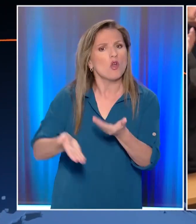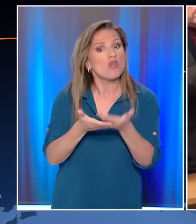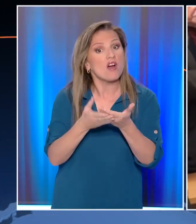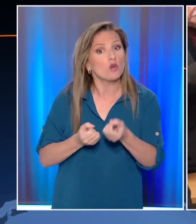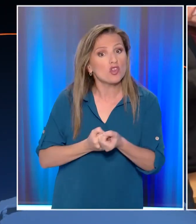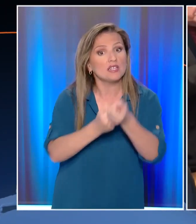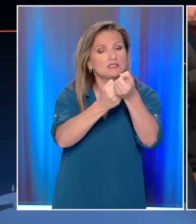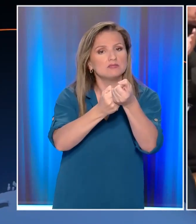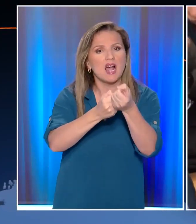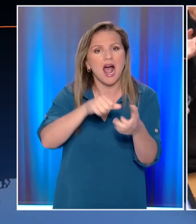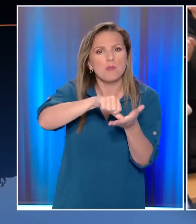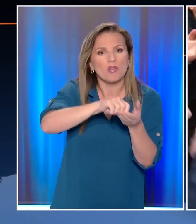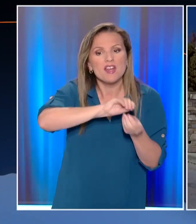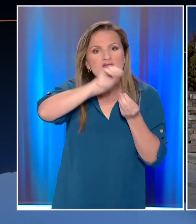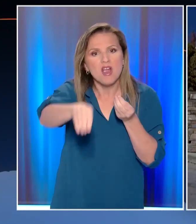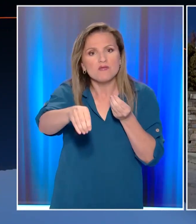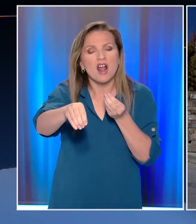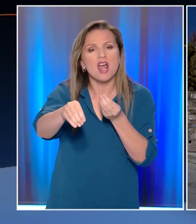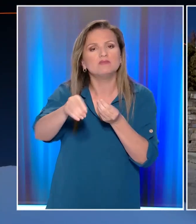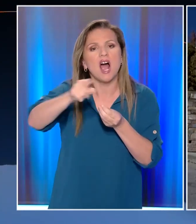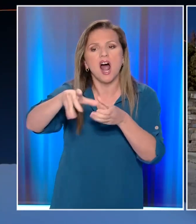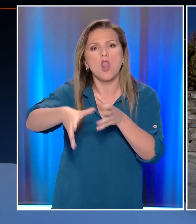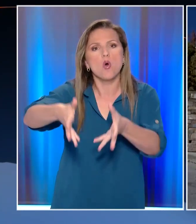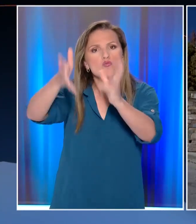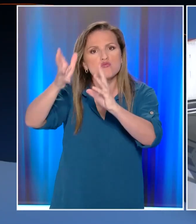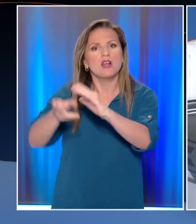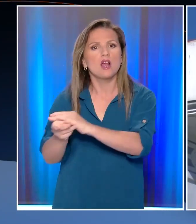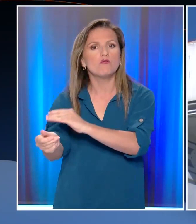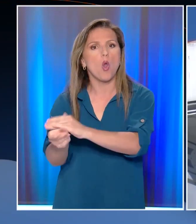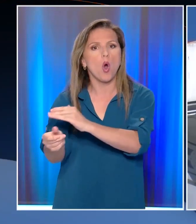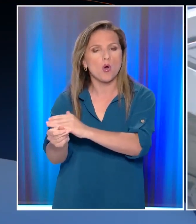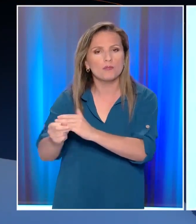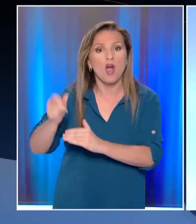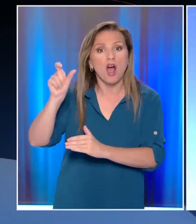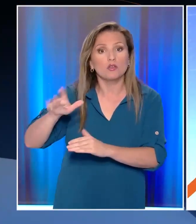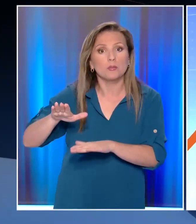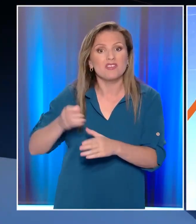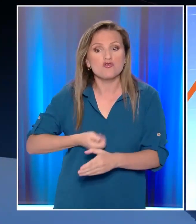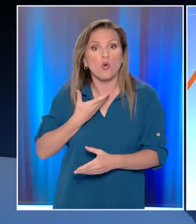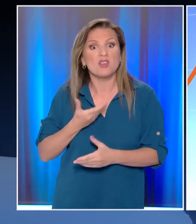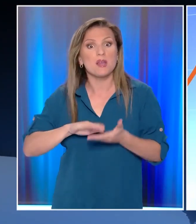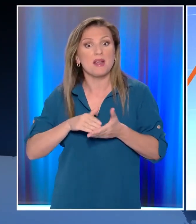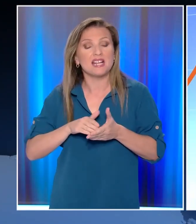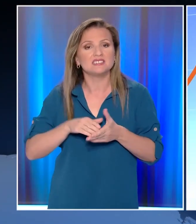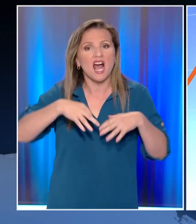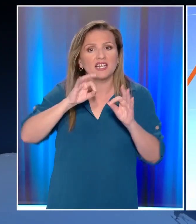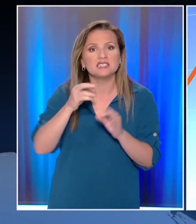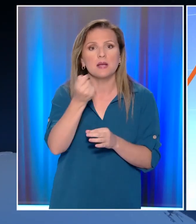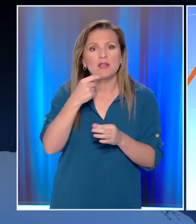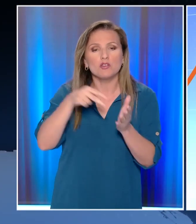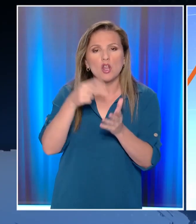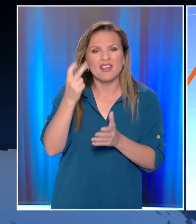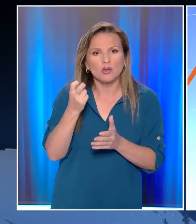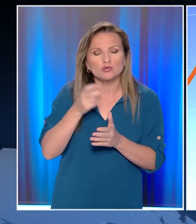μέλλον του. Τον πήρε από την Αθήνα σε άλλες δομές, όπως αυτή του Βόλου, όπου το παιδί είχε μετατραπεί σε υπηρέτης. Αρχές Σεπτεμβρίου του 2020 πήγα